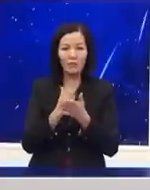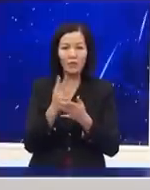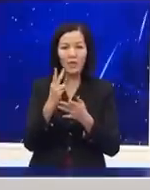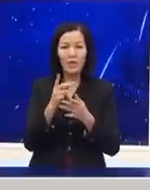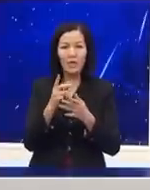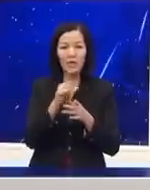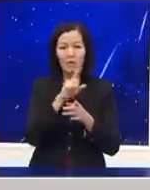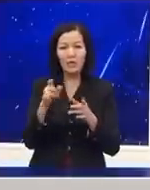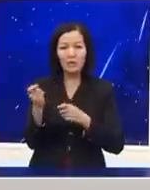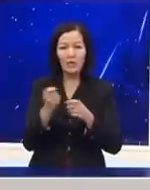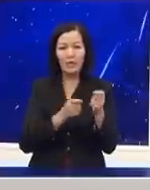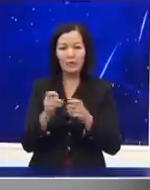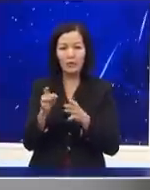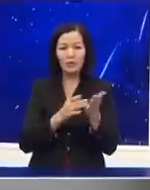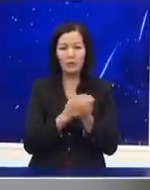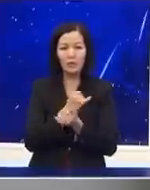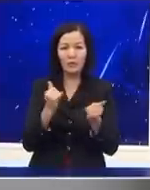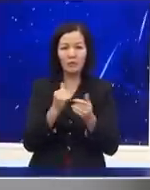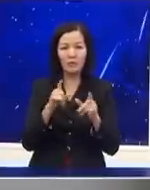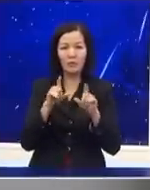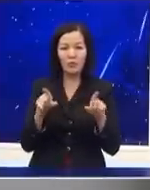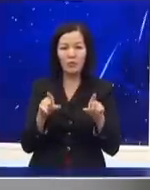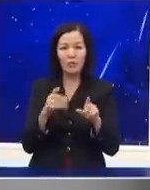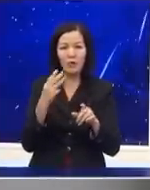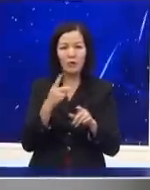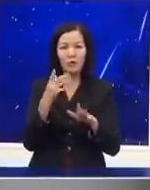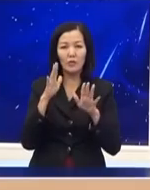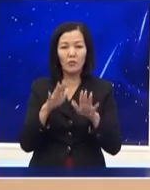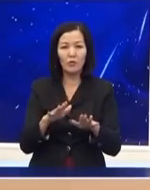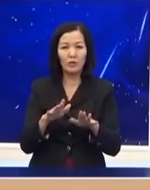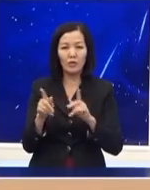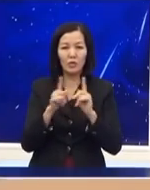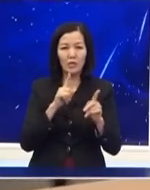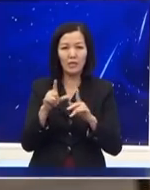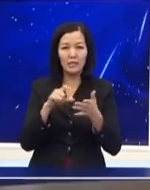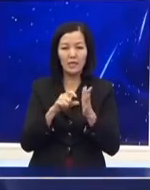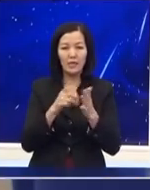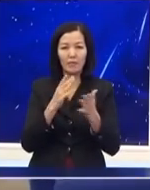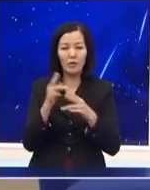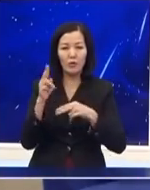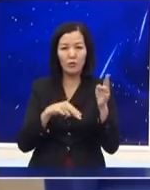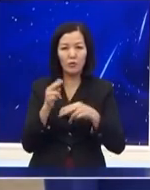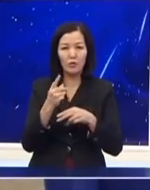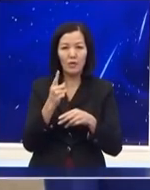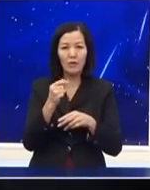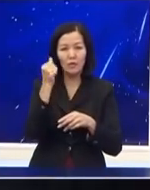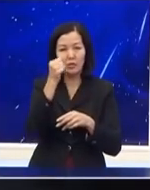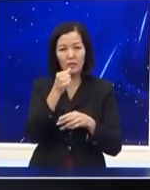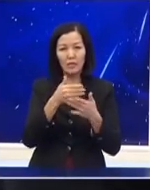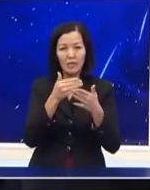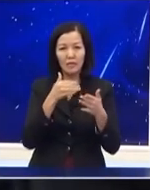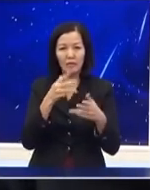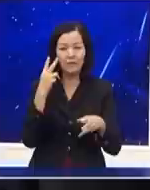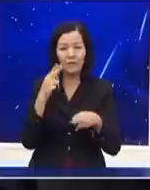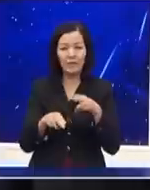әкімшілік шұғыл қызмет көрсету алаңдары орналасқан. 32 орындық мәжіліс залы қоса бар. Құрылысын мердігерлер жылға жетер жетпесте